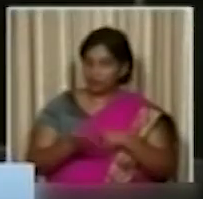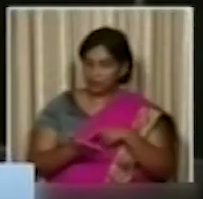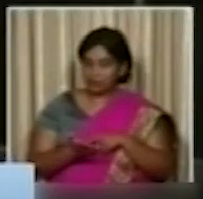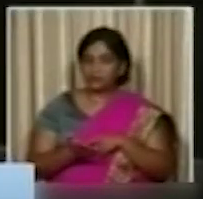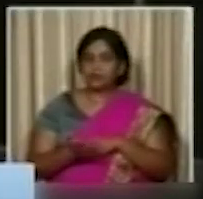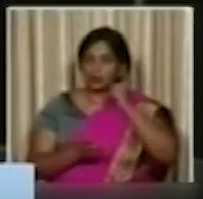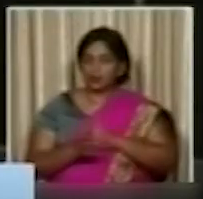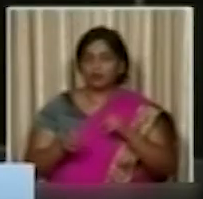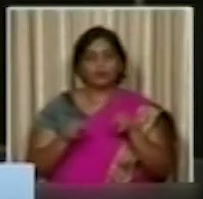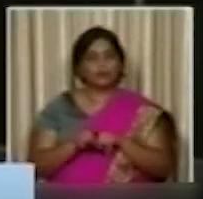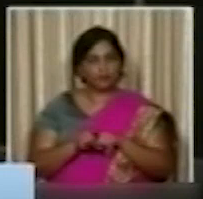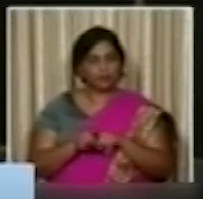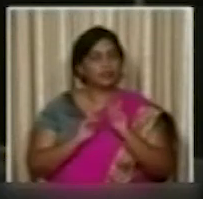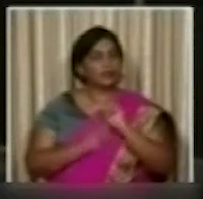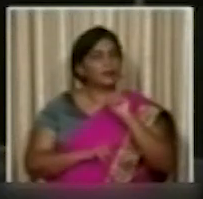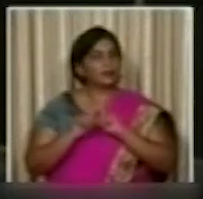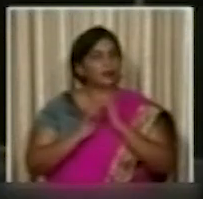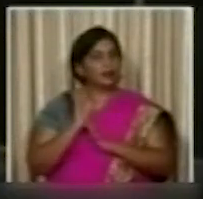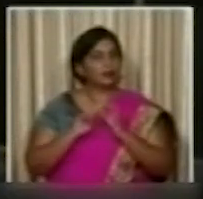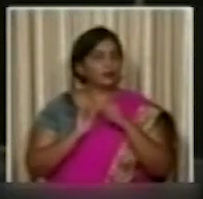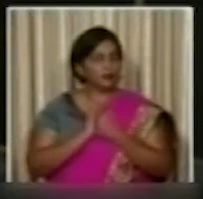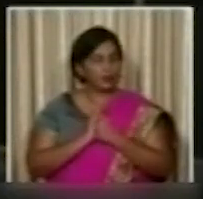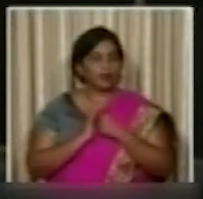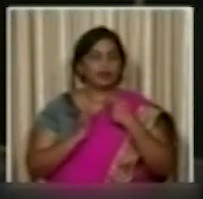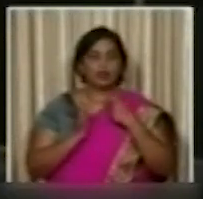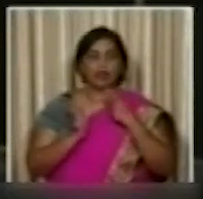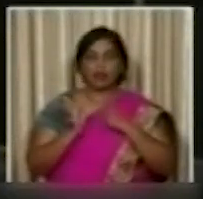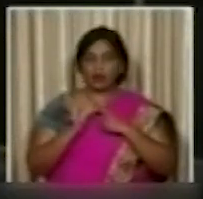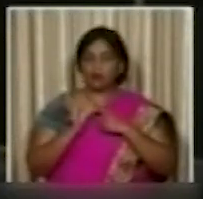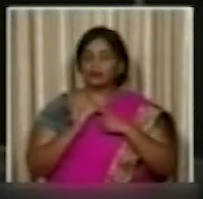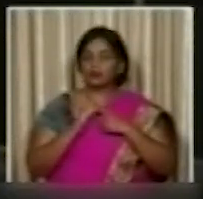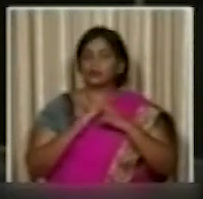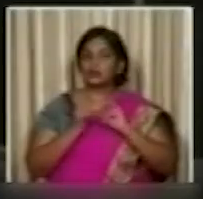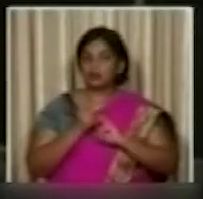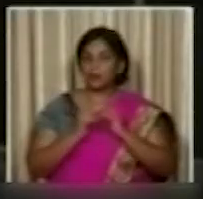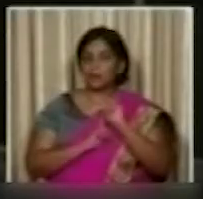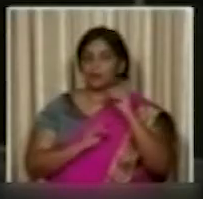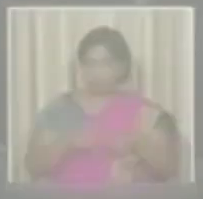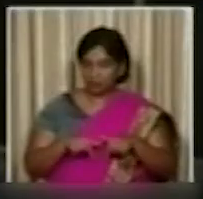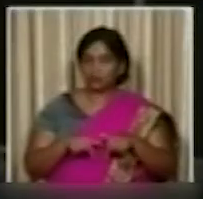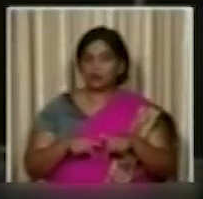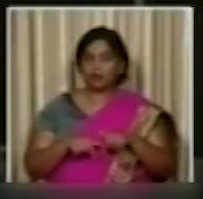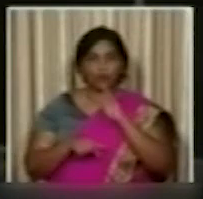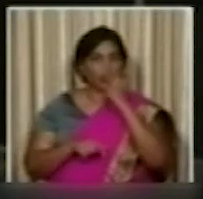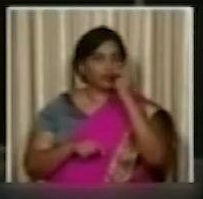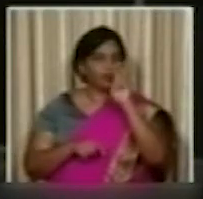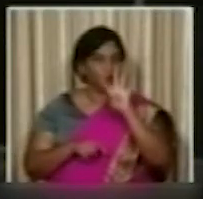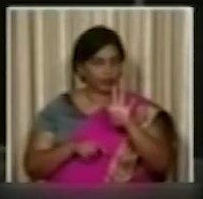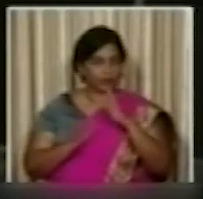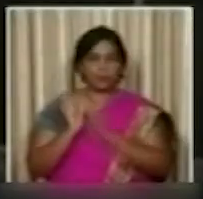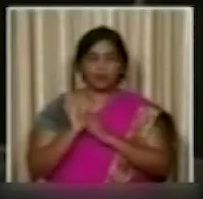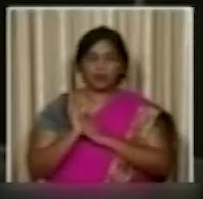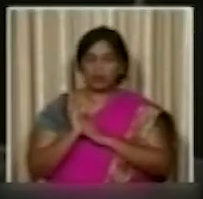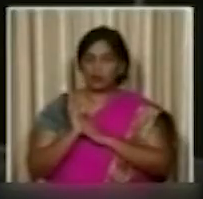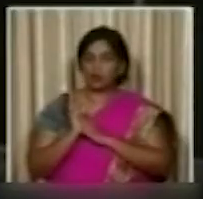சமல் ராஜபக்சவின் பரிந்துரைக்கு அமைய இன்றைய தினமான 2024 மார்ச் மாதம் 6ஆம் தேதியிலிருந்து 1 மாதத்திற்கு இடைநிறுத்தப்படுகிறது என்பதை